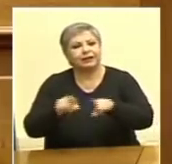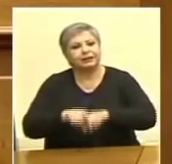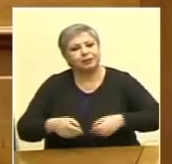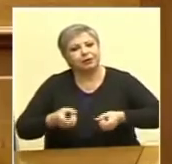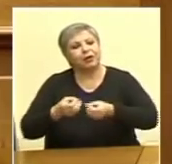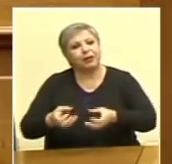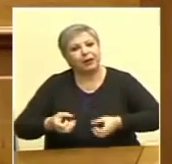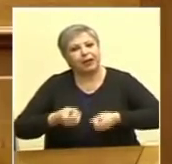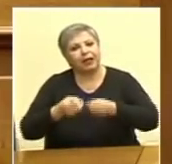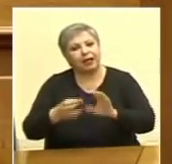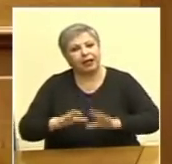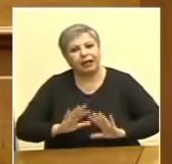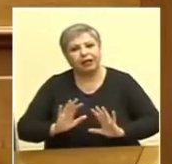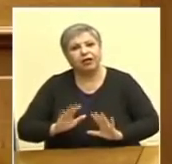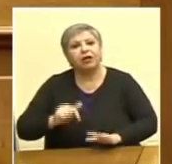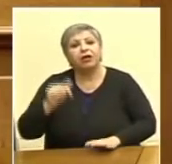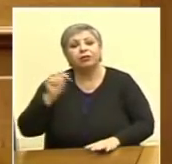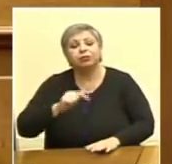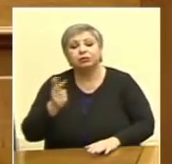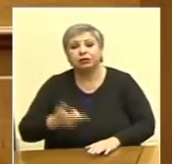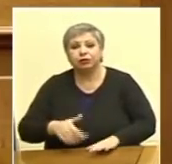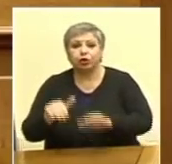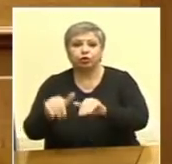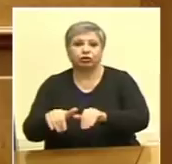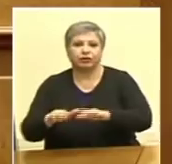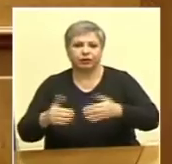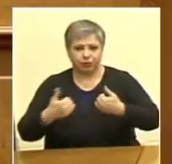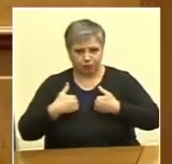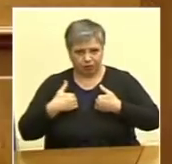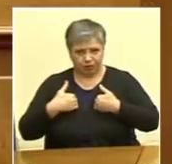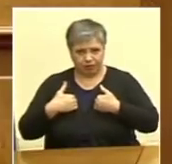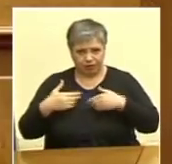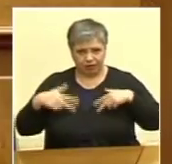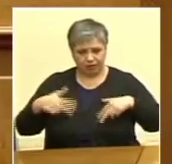να δείξετε λίγο σεβασμό όχι σε εμάς, αλλά σε αυτούς τους ανθρώπους.